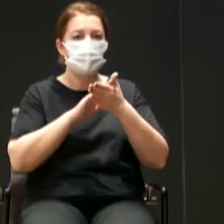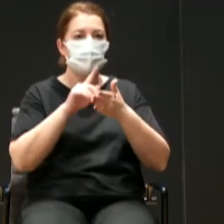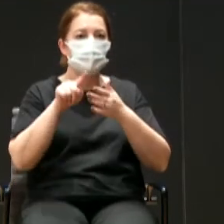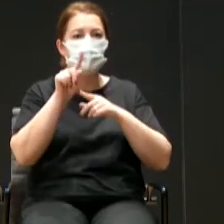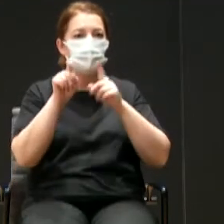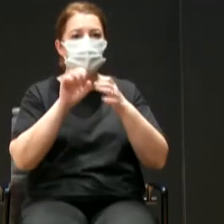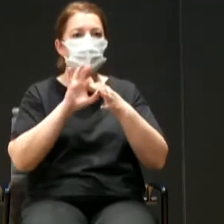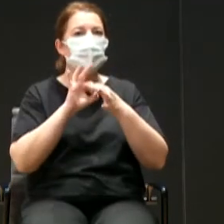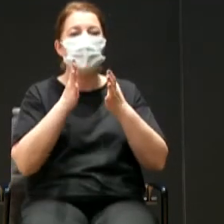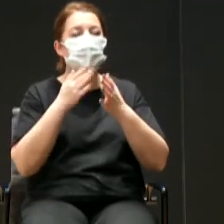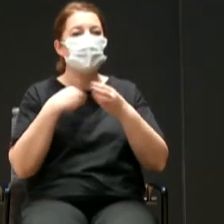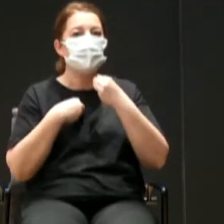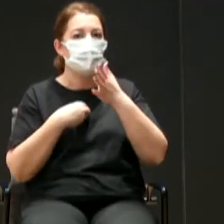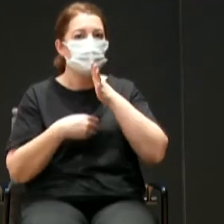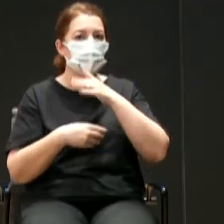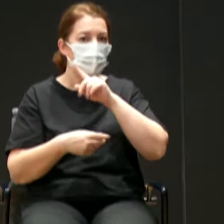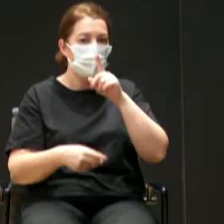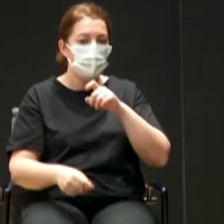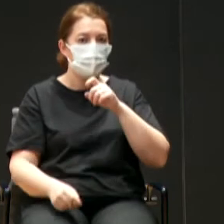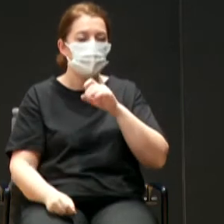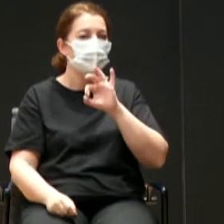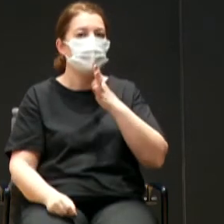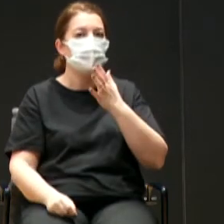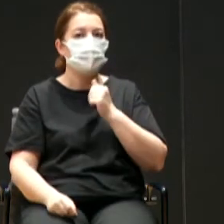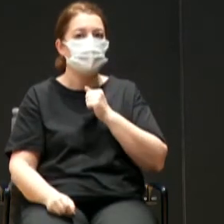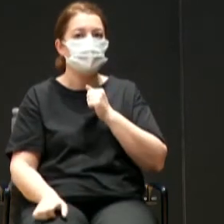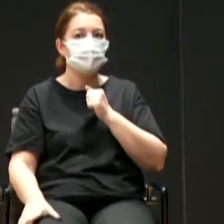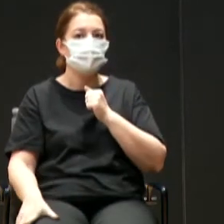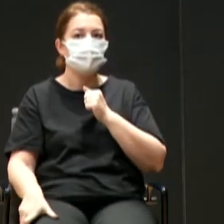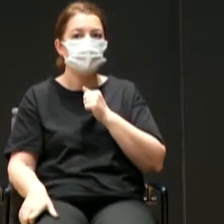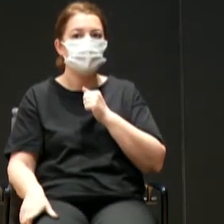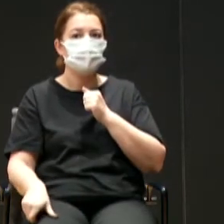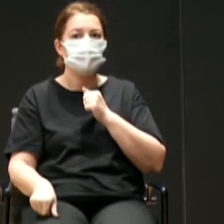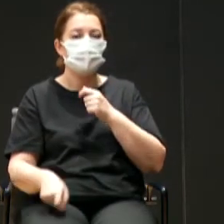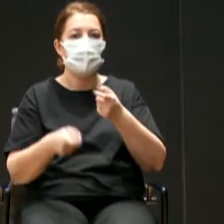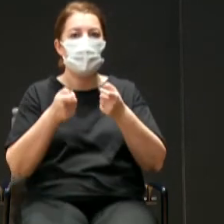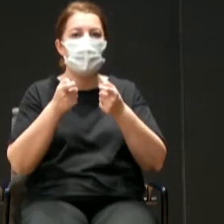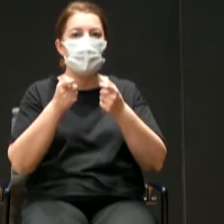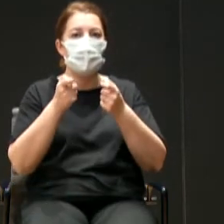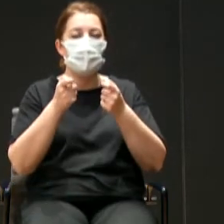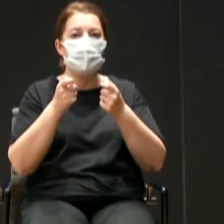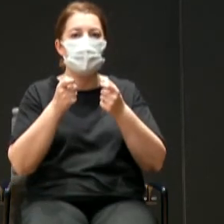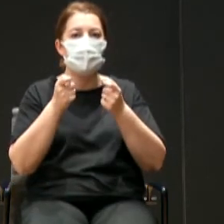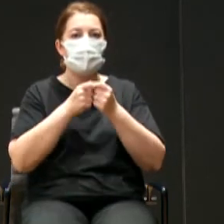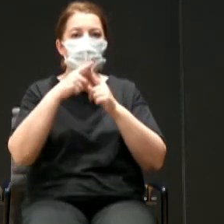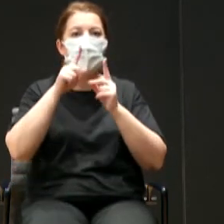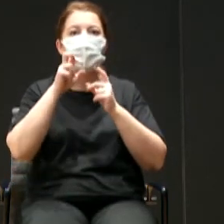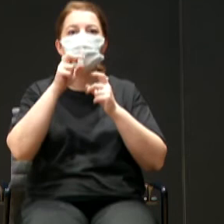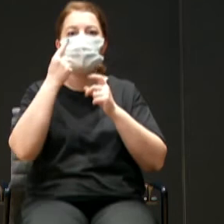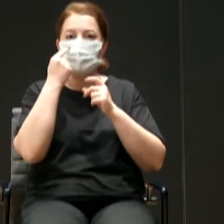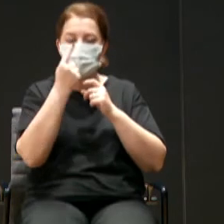soruyorum. Ne amaçla verdiğimizi biliyorlar mı? Ne amaçla verdik? B tipi sözleşme amacıyla verildi. Bakın,